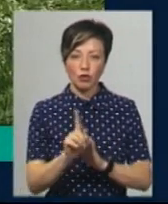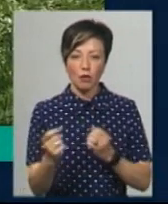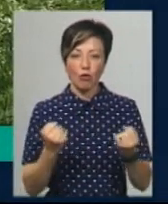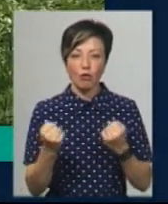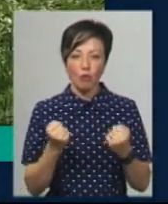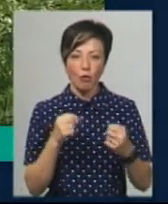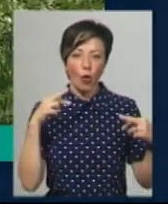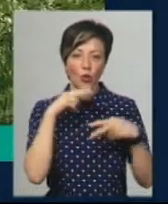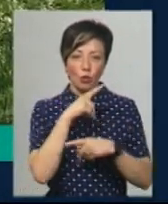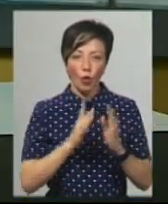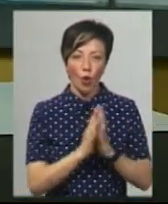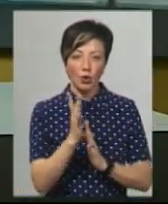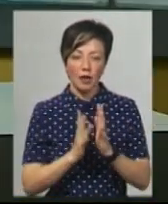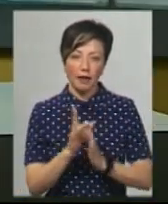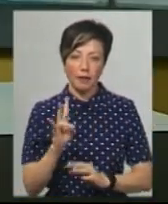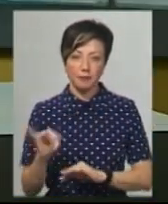отруйної рослини.